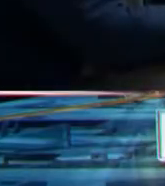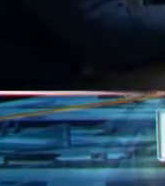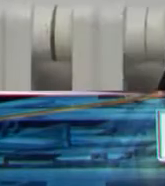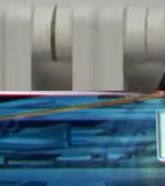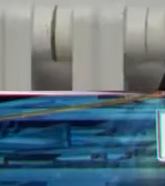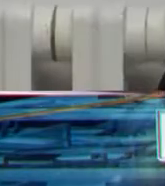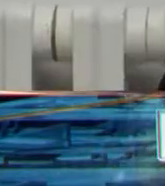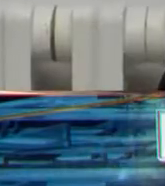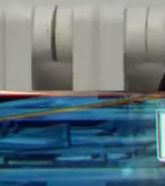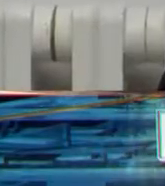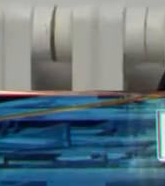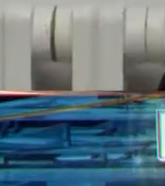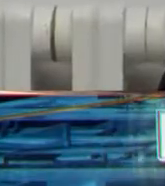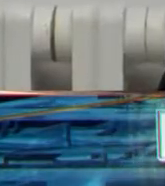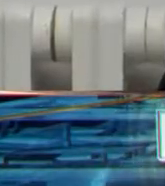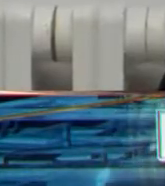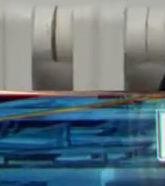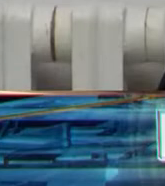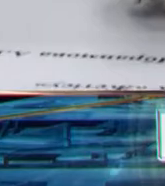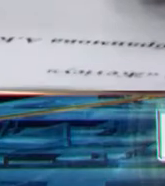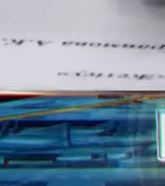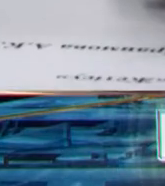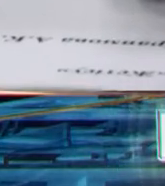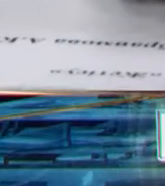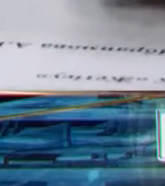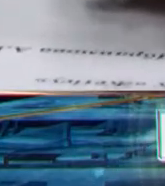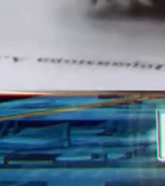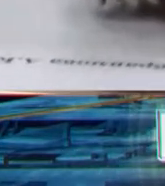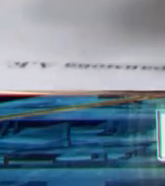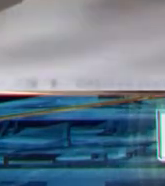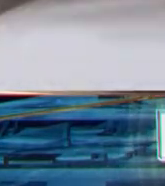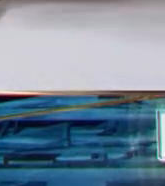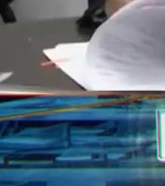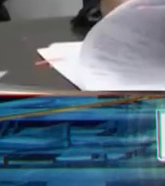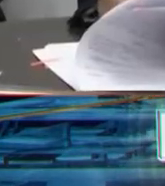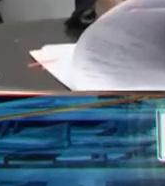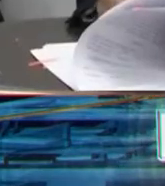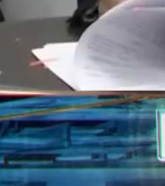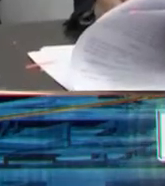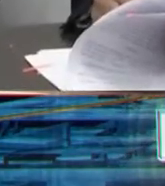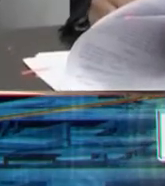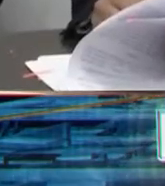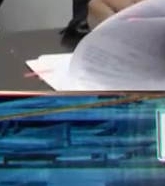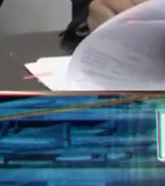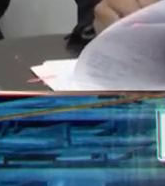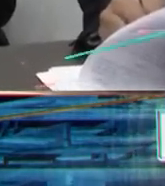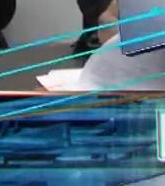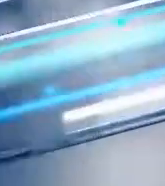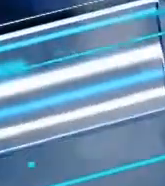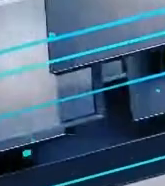Егістіктен сөреге дейін бүгін 14 кәсіпкер Жетісу әлеуметтік кәсіпкерлік корпорациясымен меморандумға қол қойды.